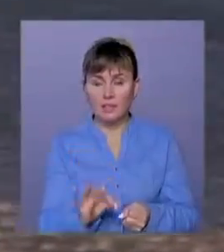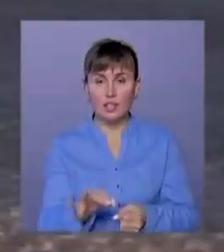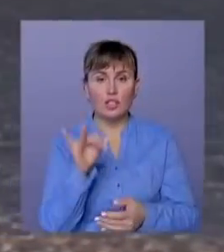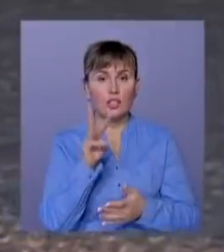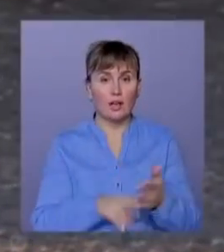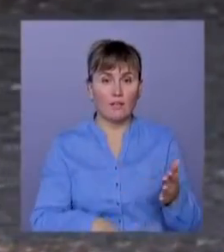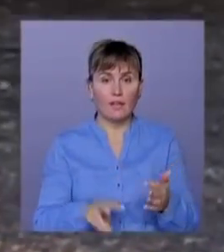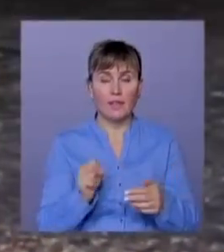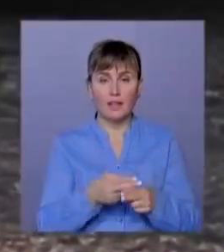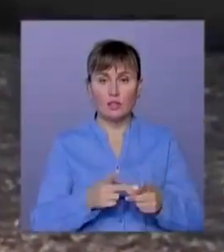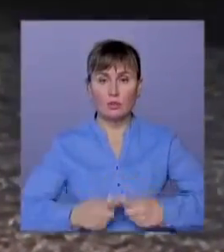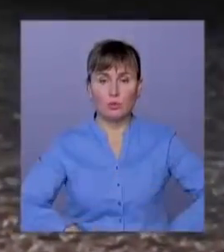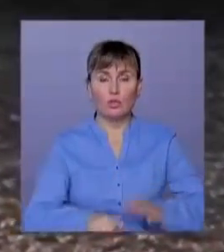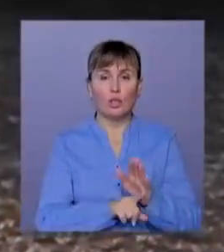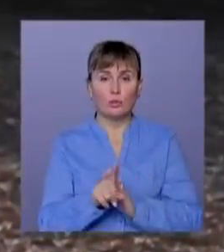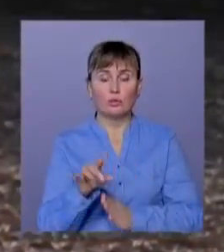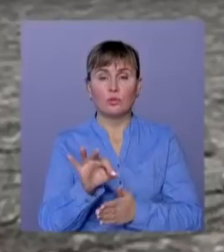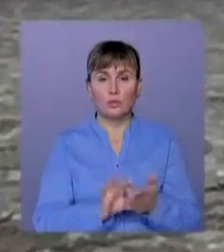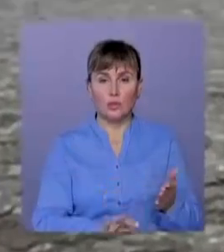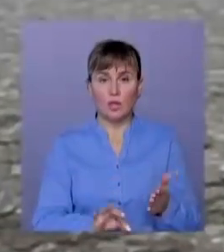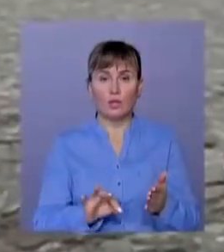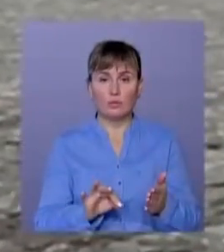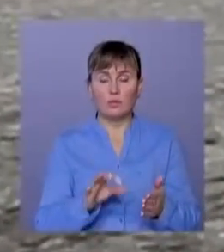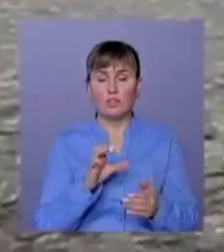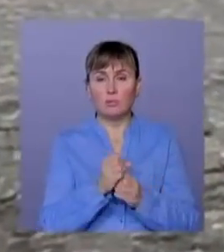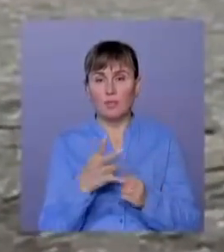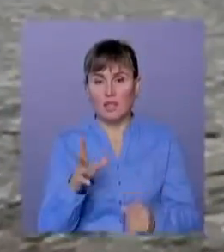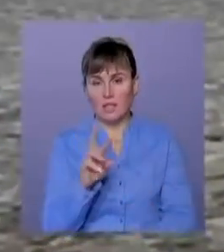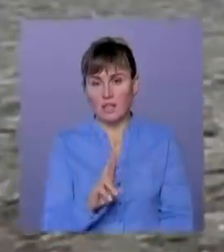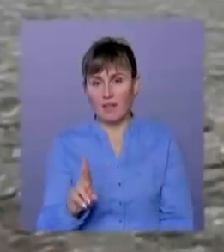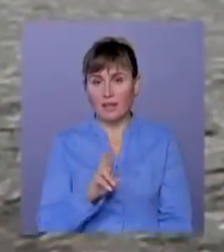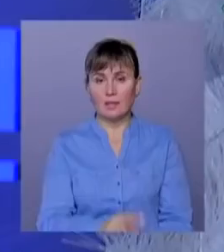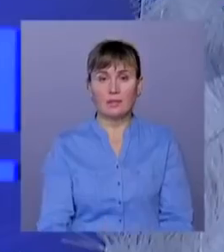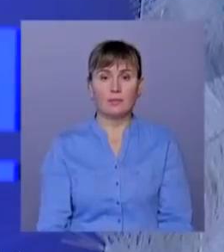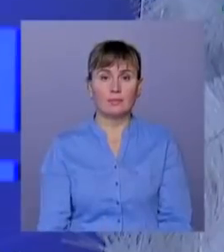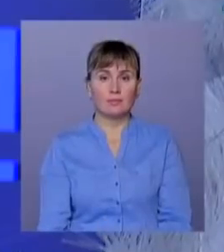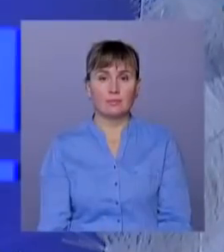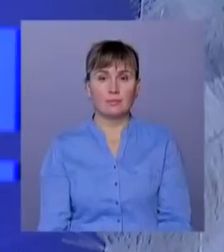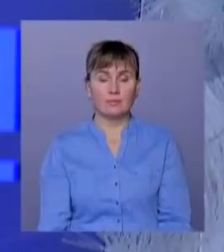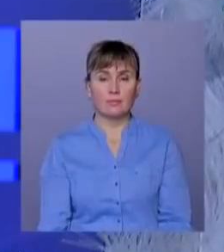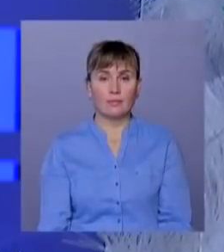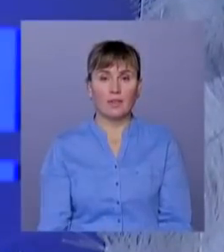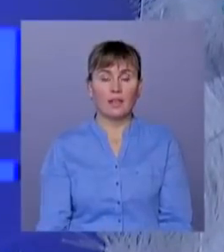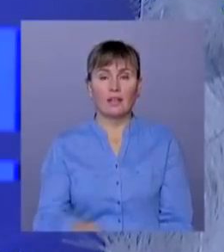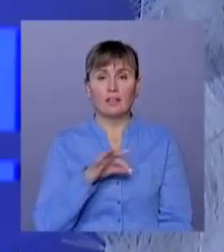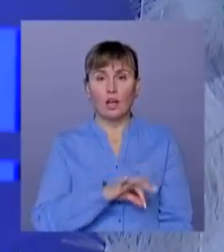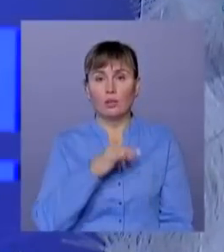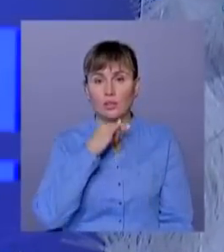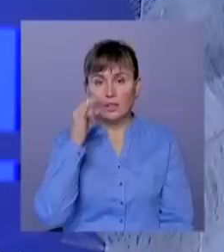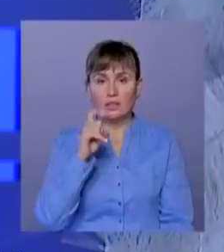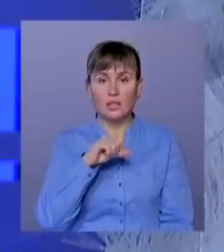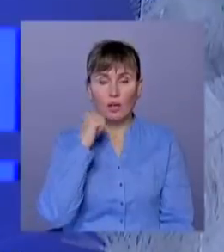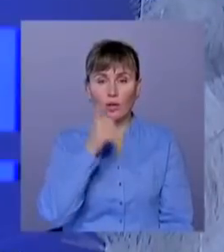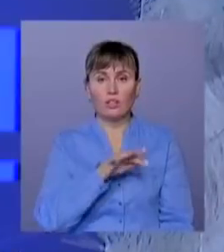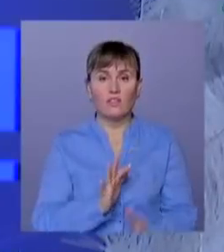штрафовать на упомянутых участках начнут сразу же, то есть с 15 января. Доходы казахстанцев за год